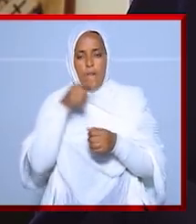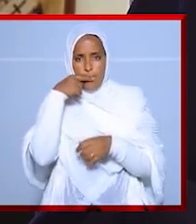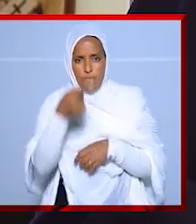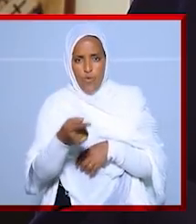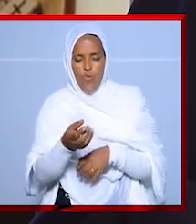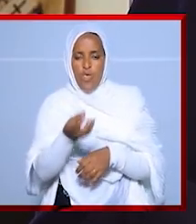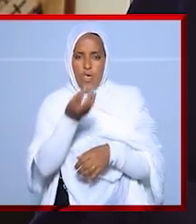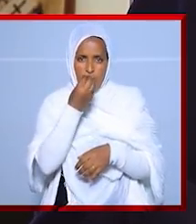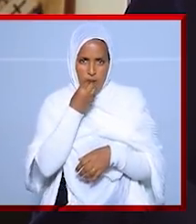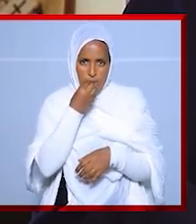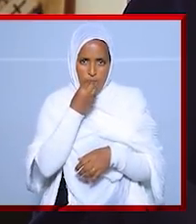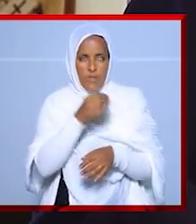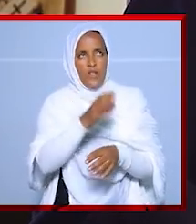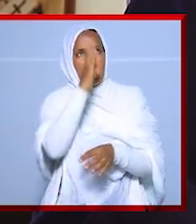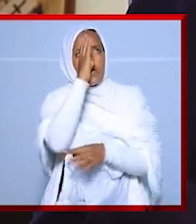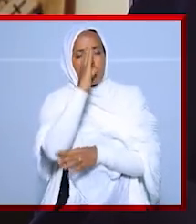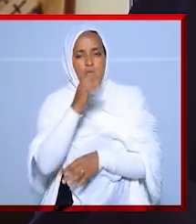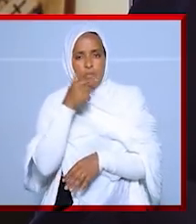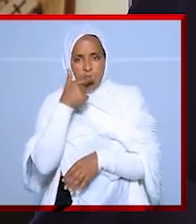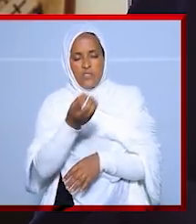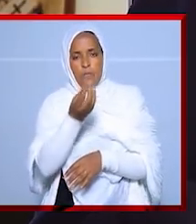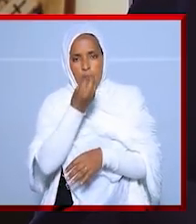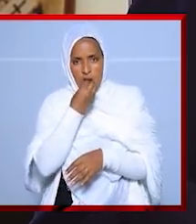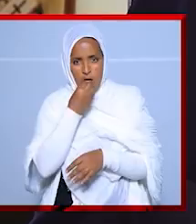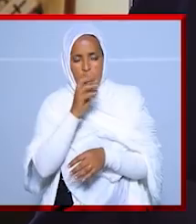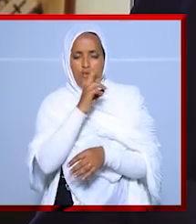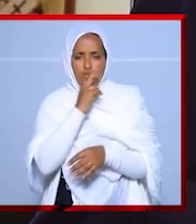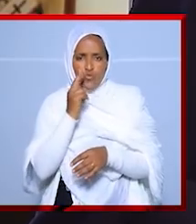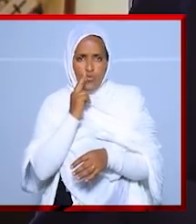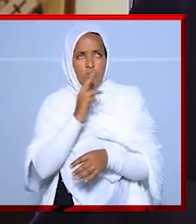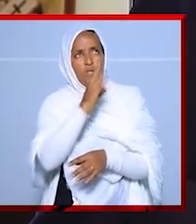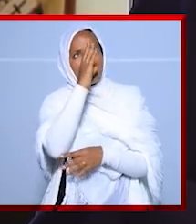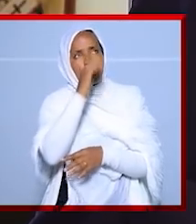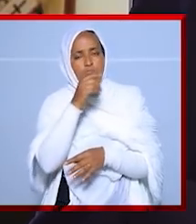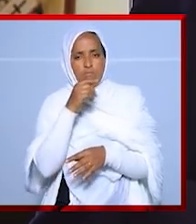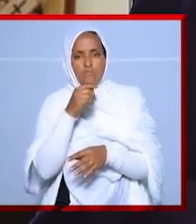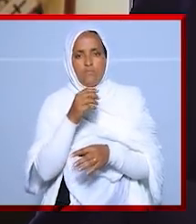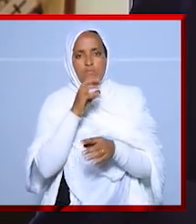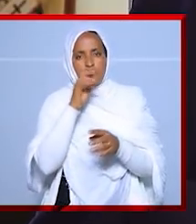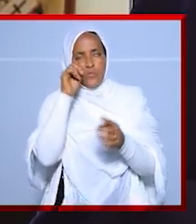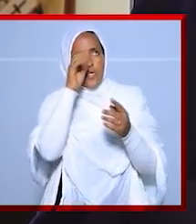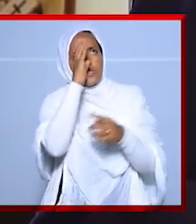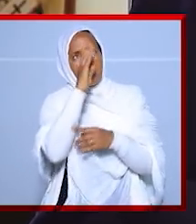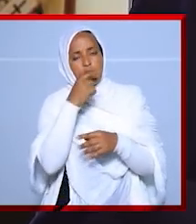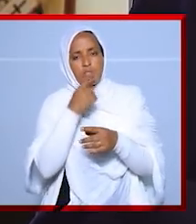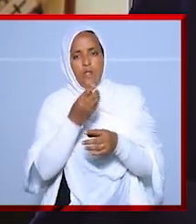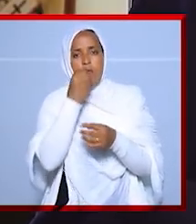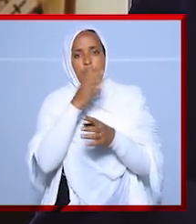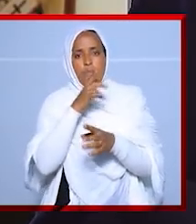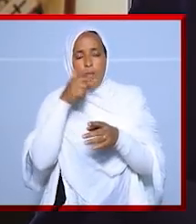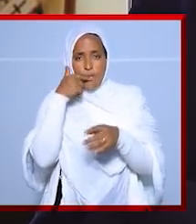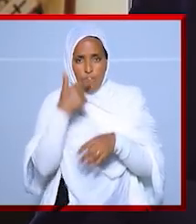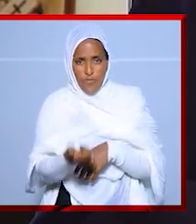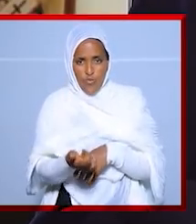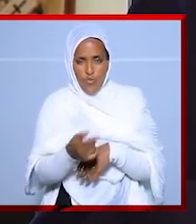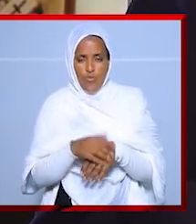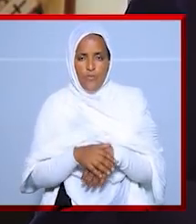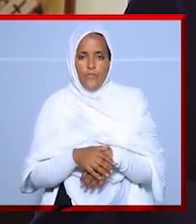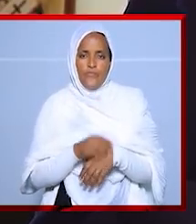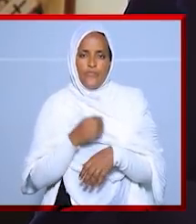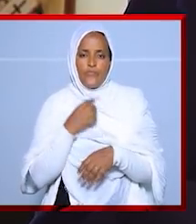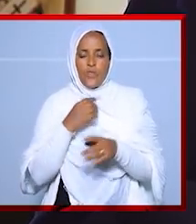አይንቀፈው ብሎ የበላም ለእግዚአብሔር ሲል በላ፣ የጾመም ወይም ያልበላም ደግሞ ለእግዚአብሔር ሲል አልበላም ብሎ